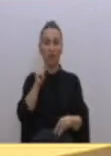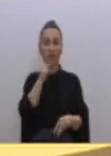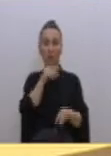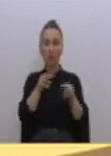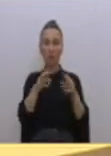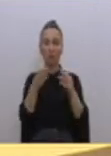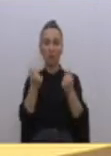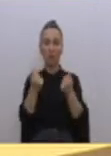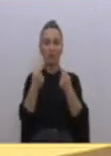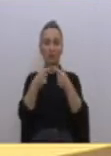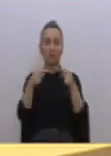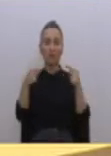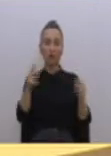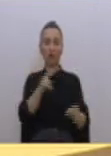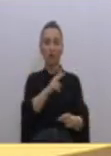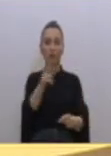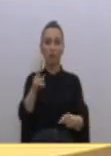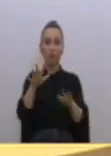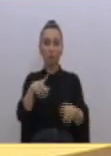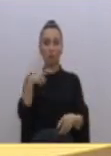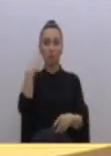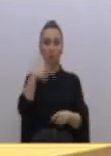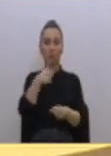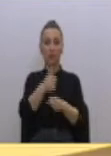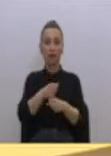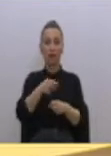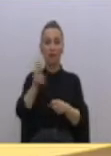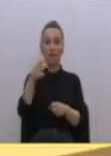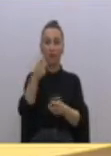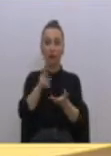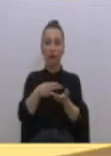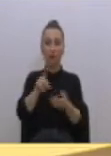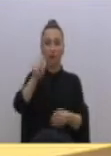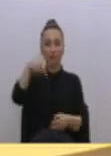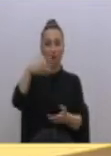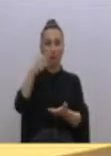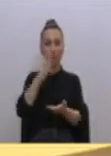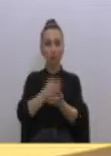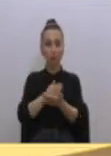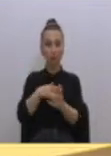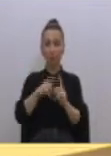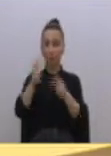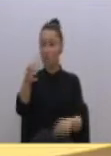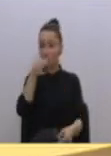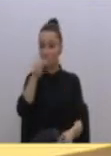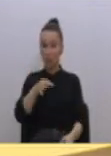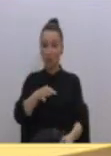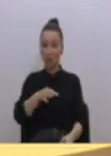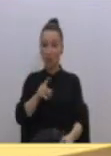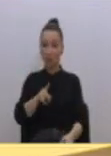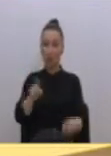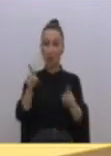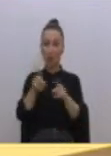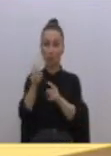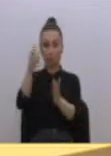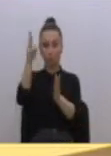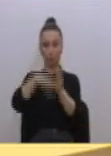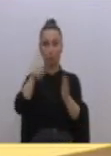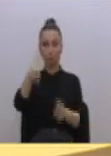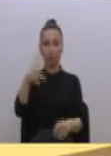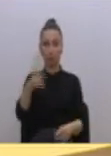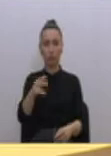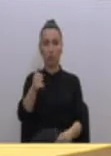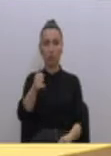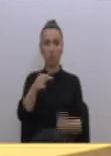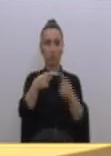sva romeligats თანამდებობის პირი, რომელიც ანგარიშვალდებულია ჩვენ წინაშე პასუხს არ გაგვცემს, მას ისეთივე სანქციები დაეკისრება, როგორც